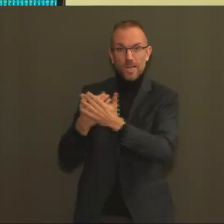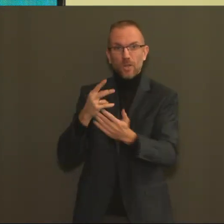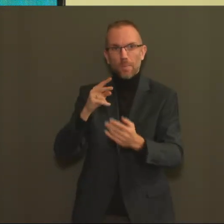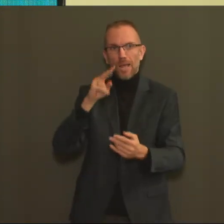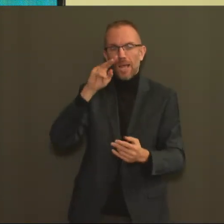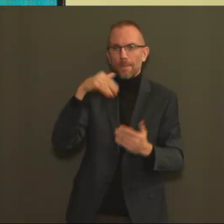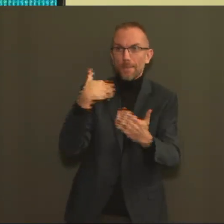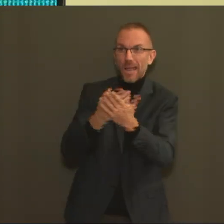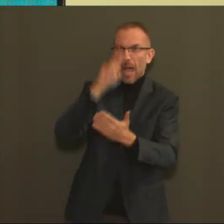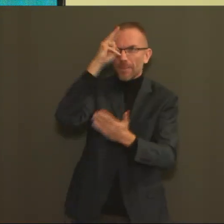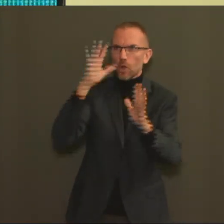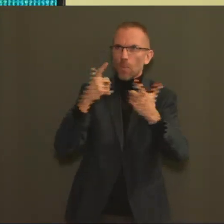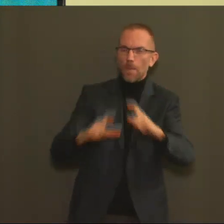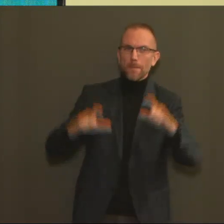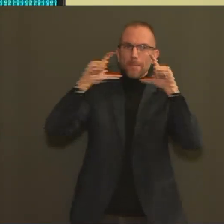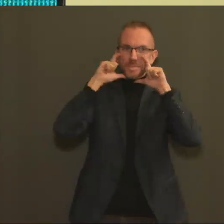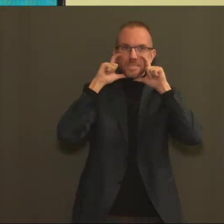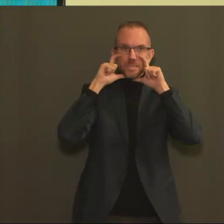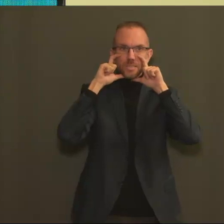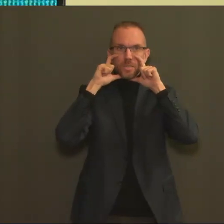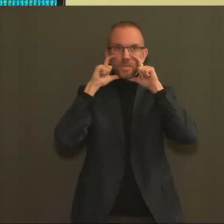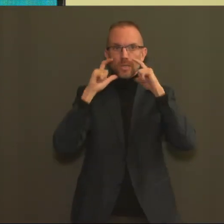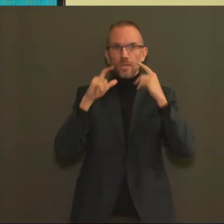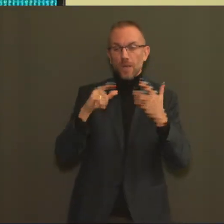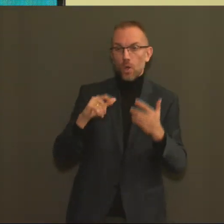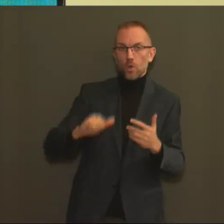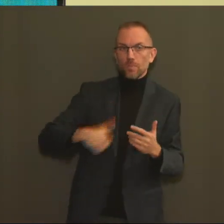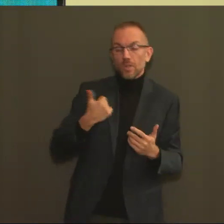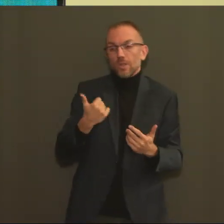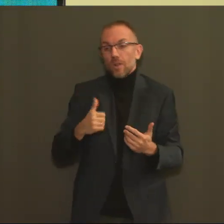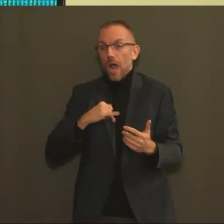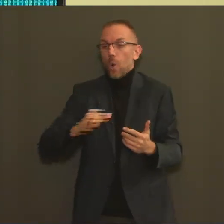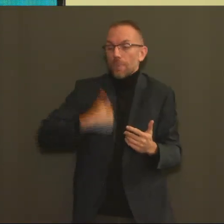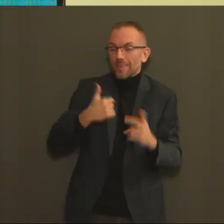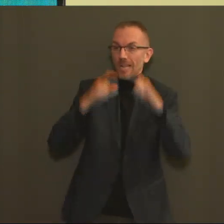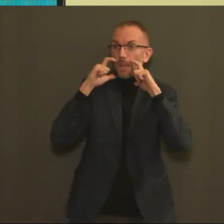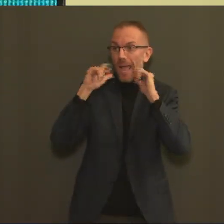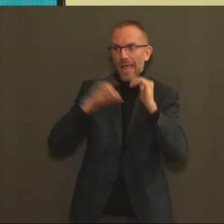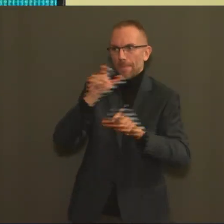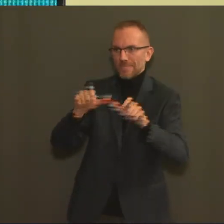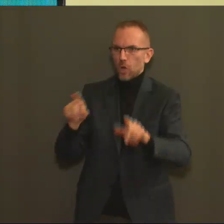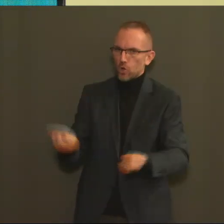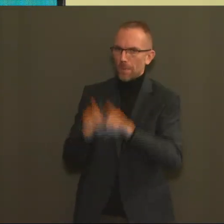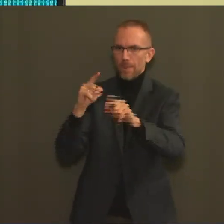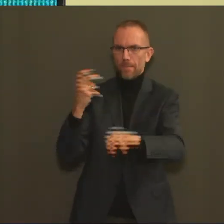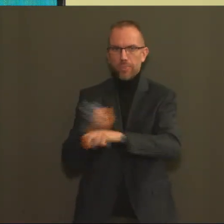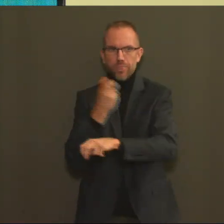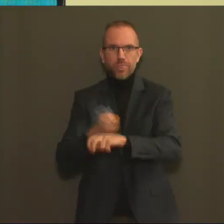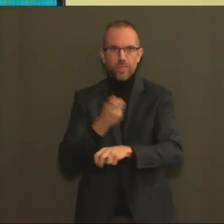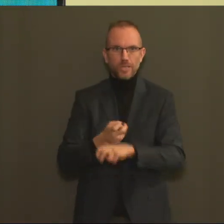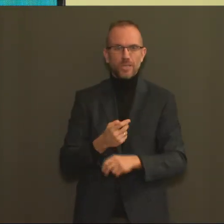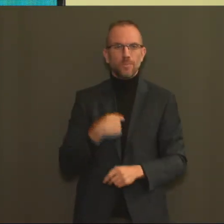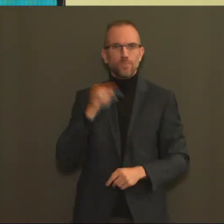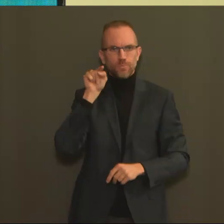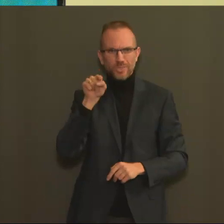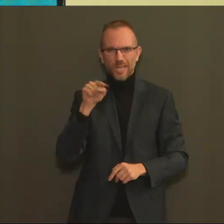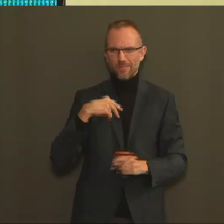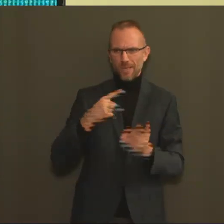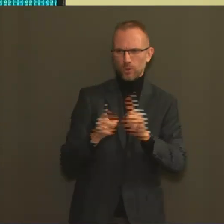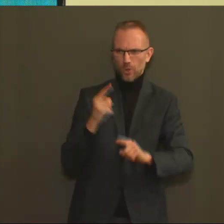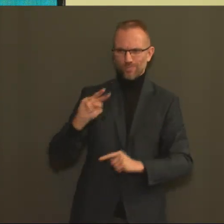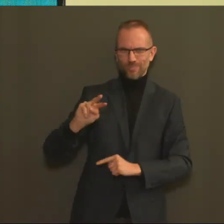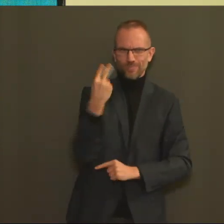idee hij staat aan om de foto comportement eens gedag boze die scheur gpc fout geval dus zo'n 7 wat jullie me al af waar